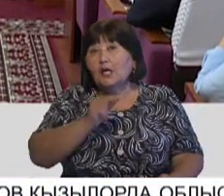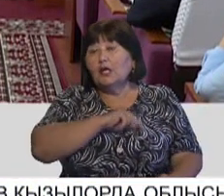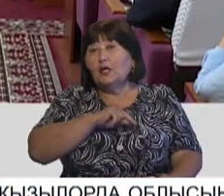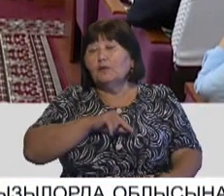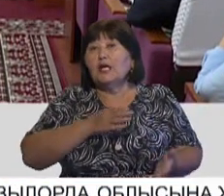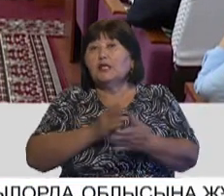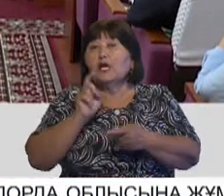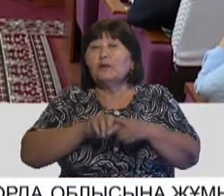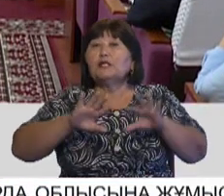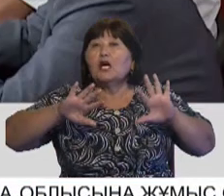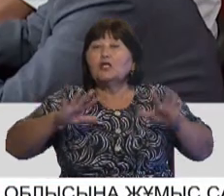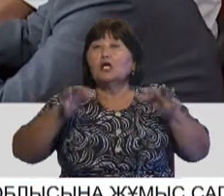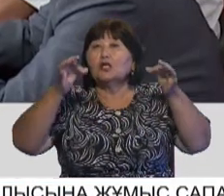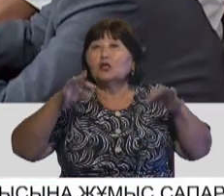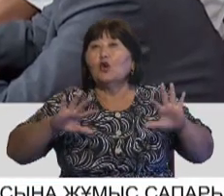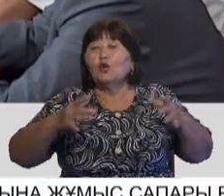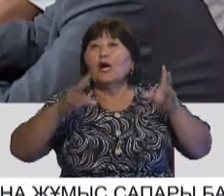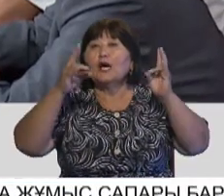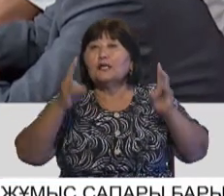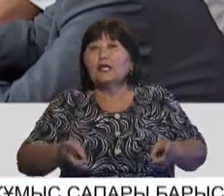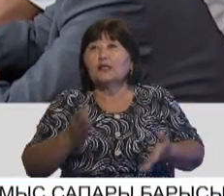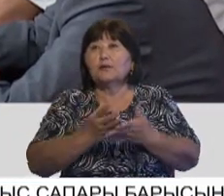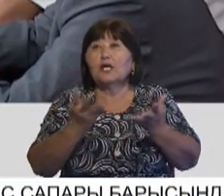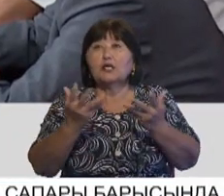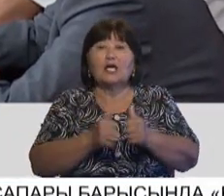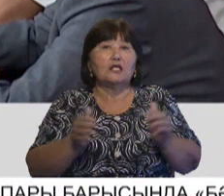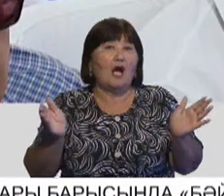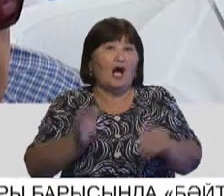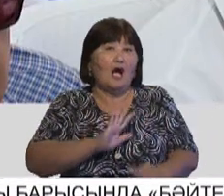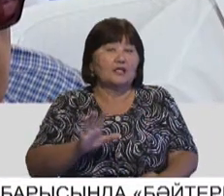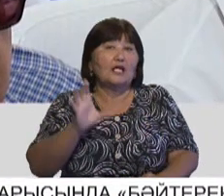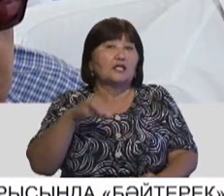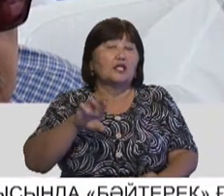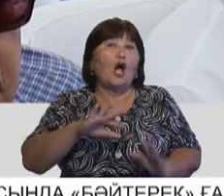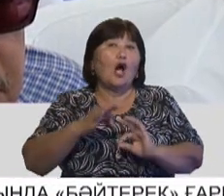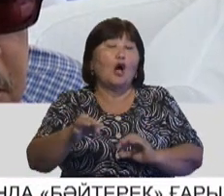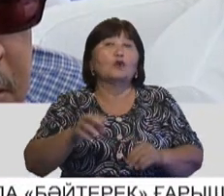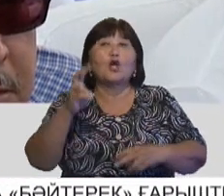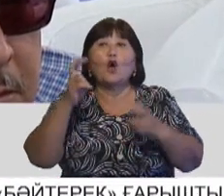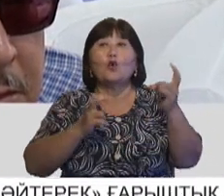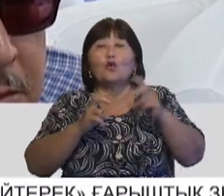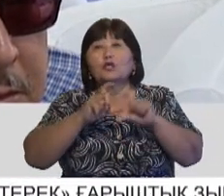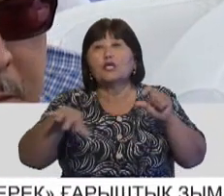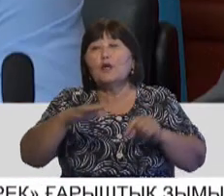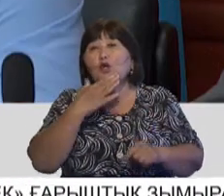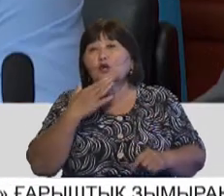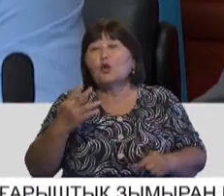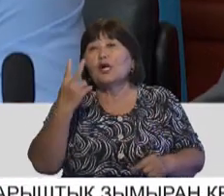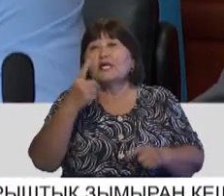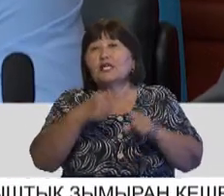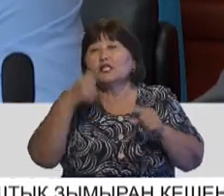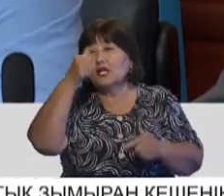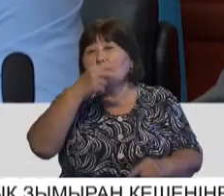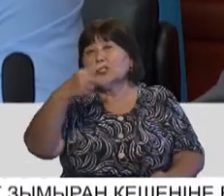қызметіне байланысты жазатайым оқиғалар кезінде зардап шеккендер саны азаяр емес. Сырдария ауданындағы өндірістік аймақтарда соңғы 2,5